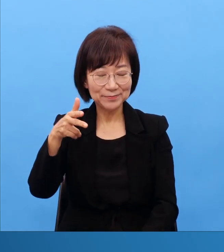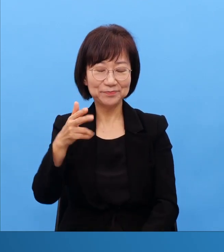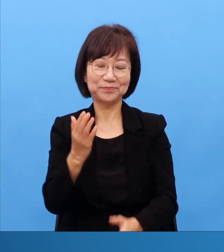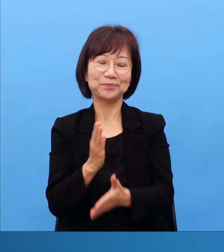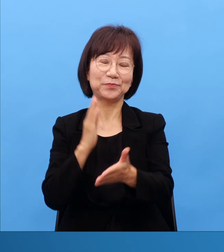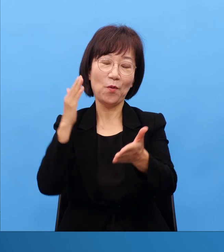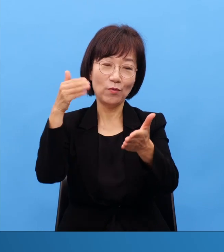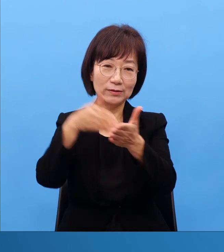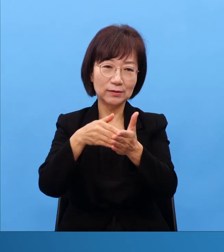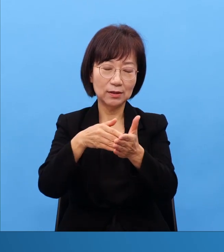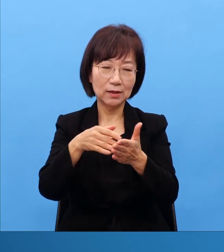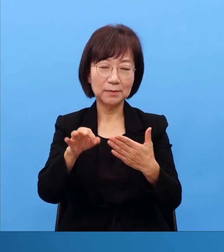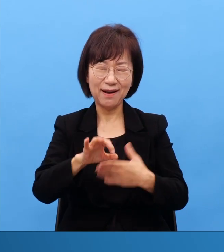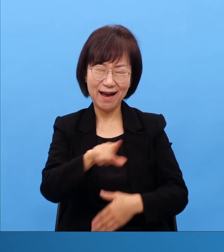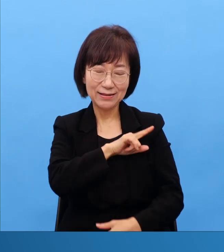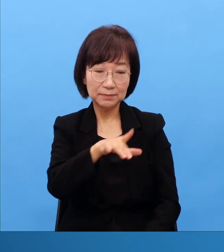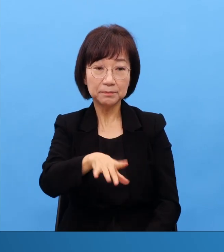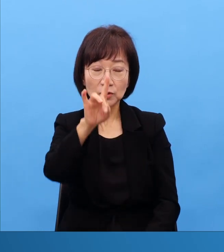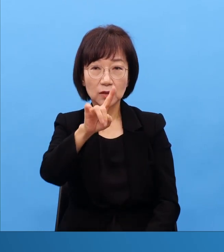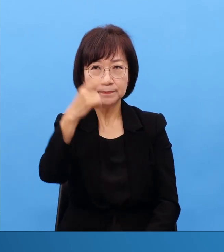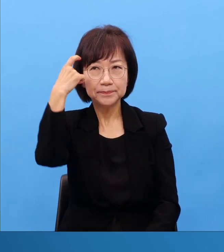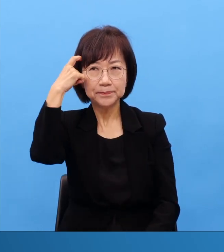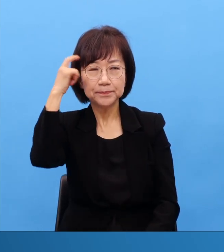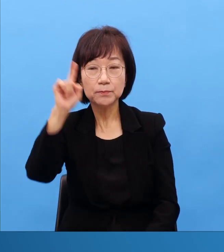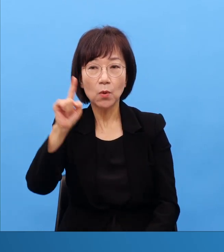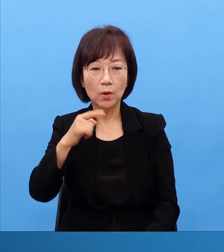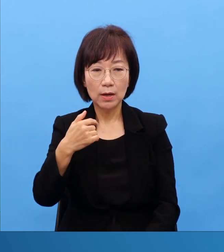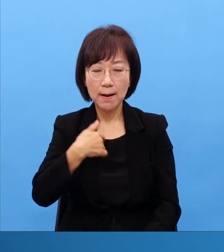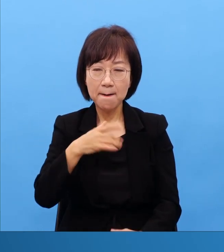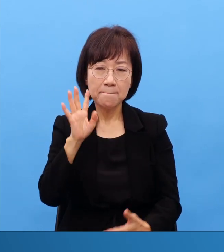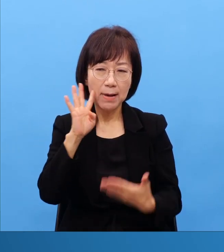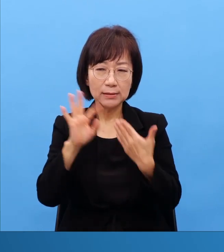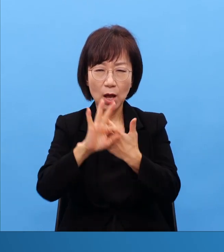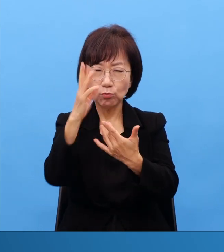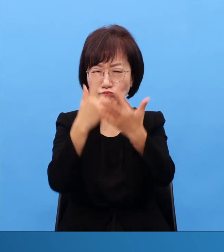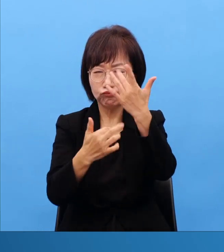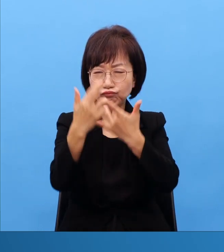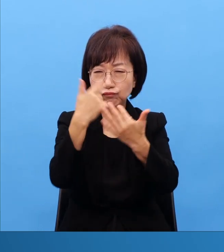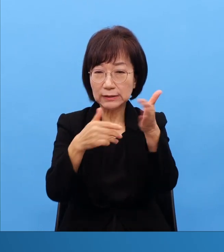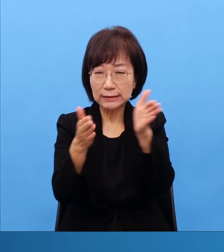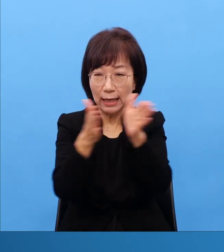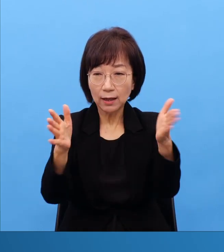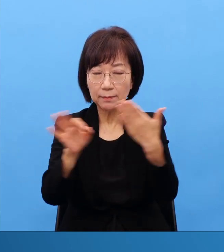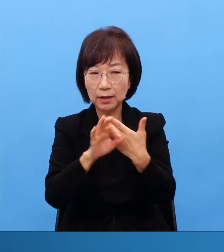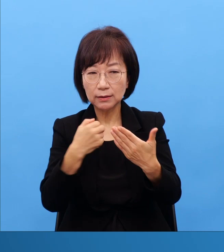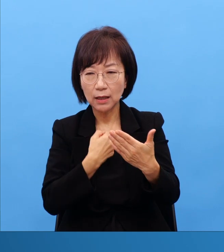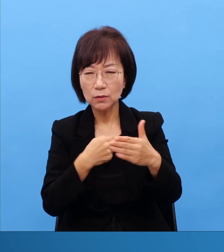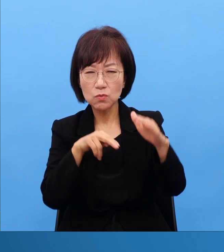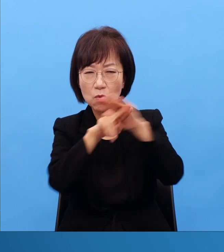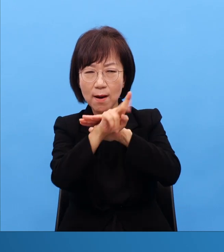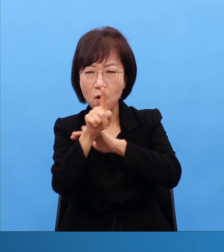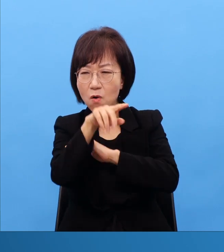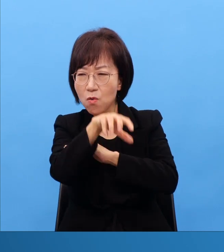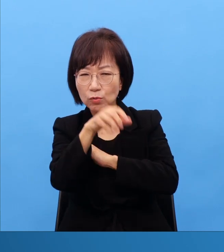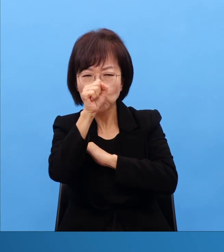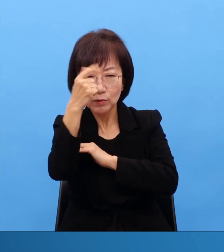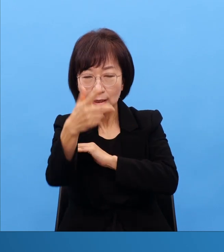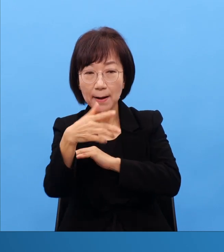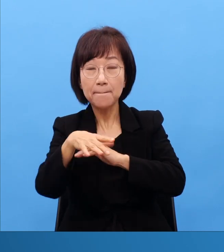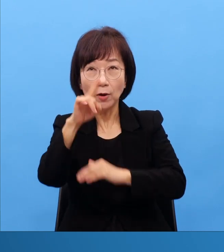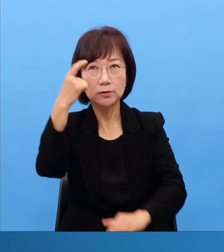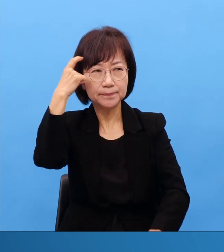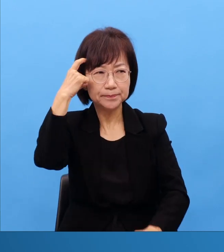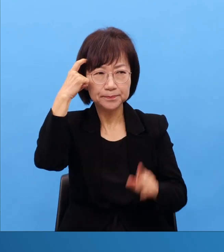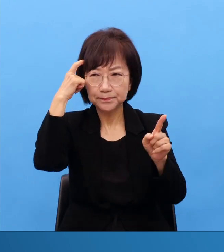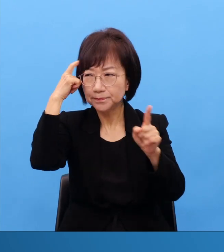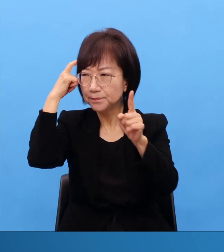그거 살펴요. And this concept of trauma really resonates with me because even now when I go somewhere and I go to a hotel, I always look at the fire escape plan first.